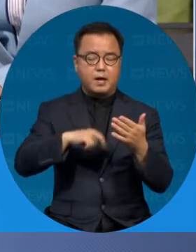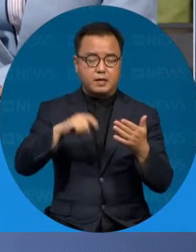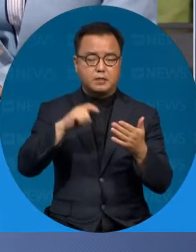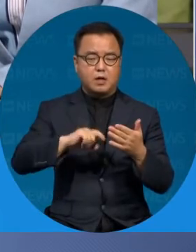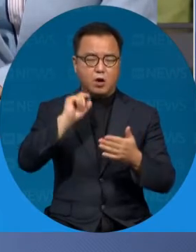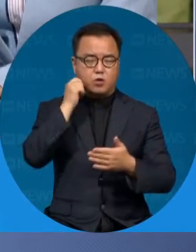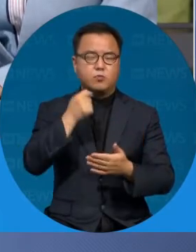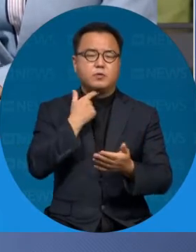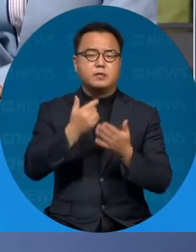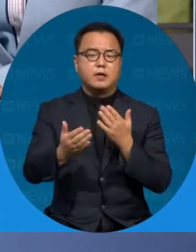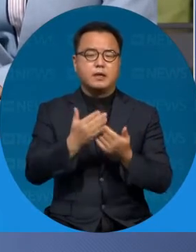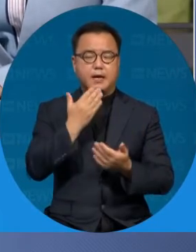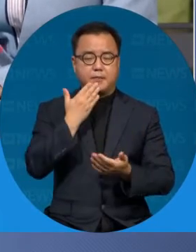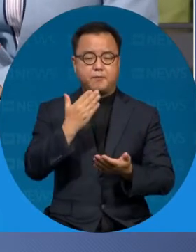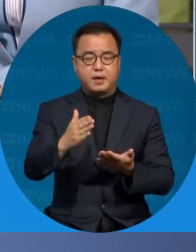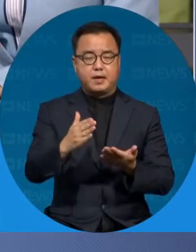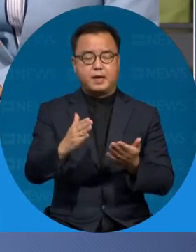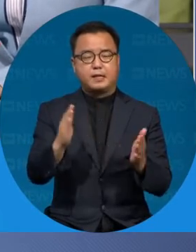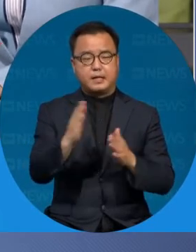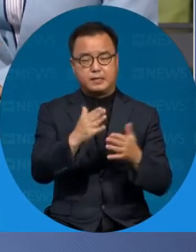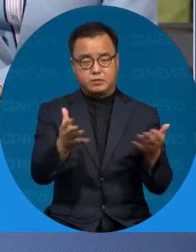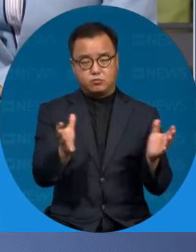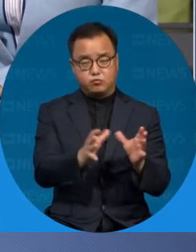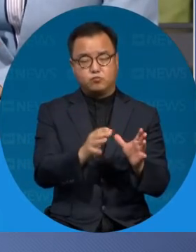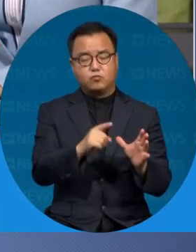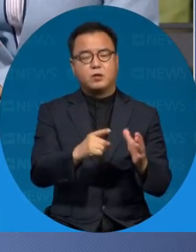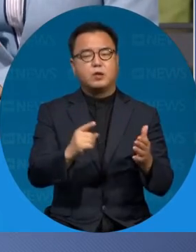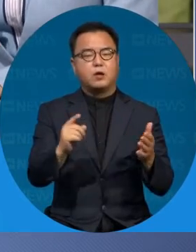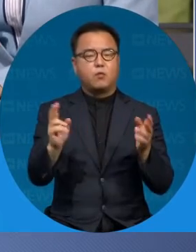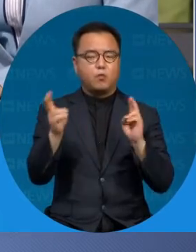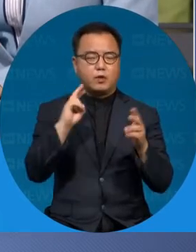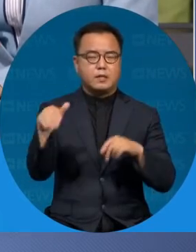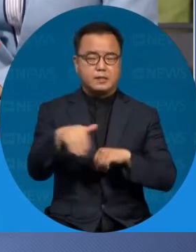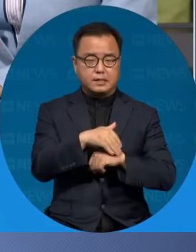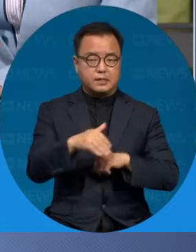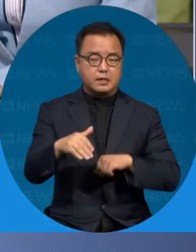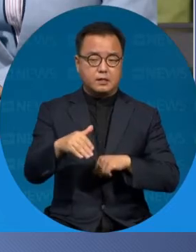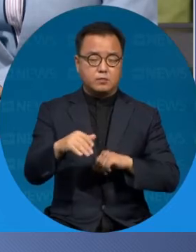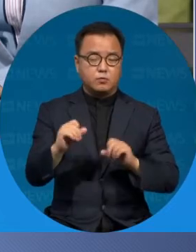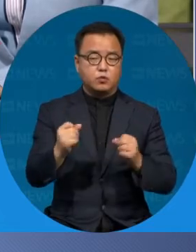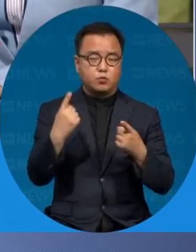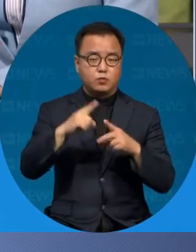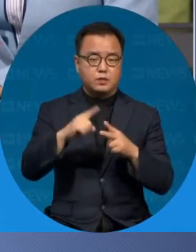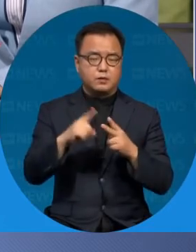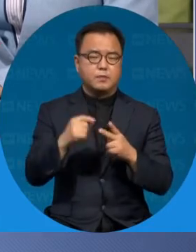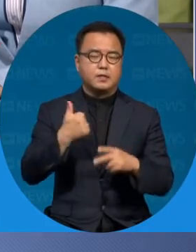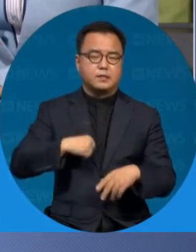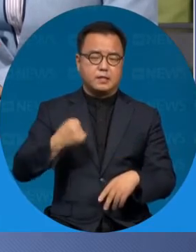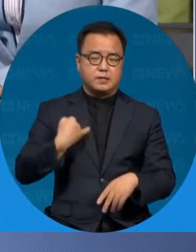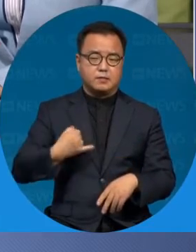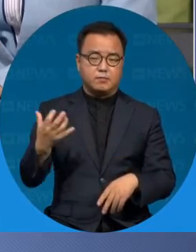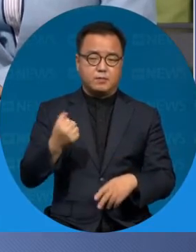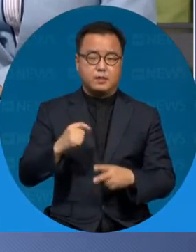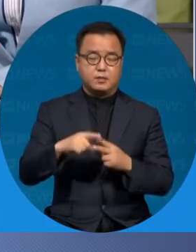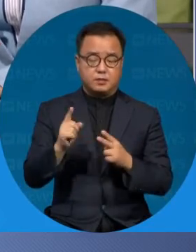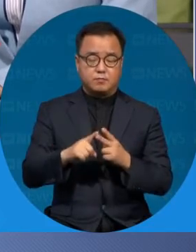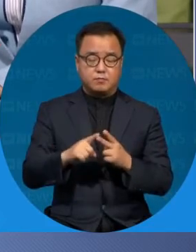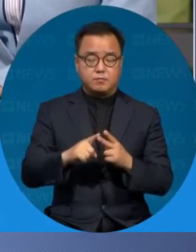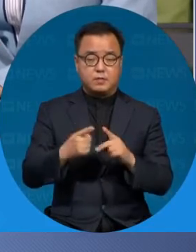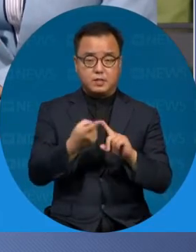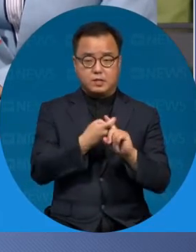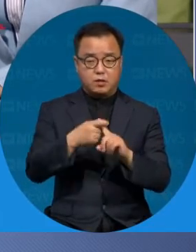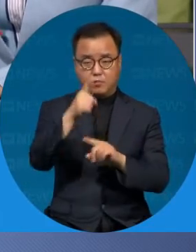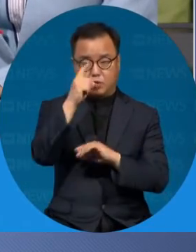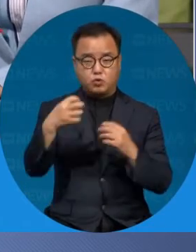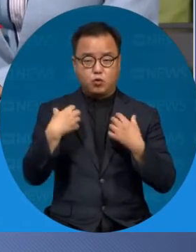높은 이른바 하위 그룹의 학생들, 그러니까 직장인 학생이나 자녀가 있는 학생, 혹은 연방 보조금을 받는